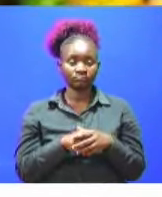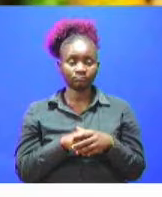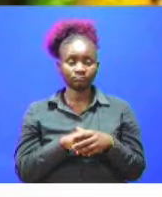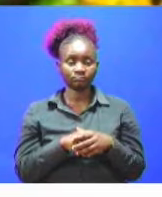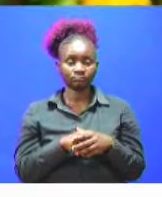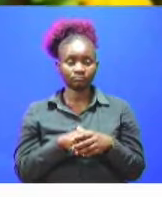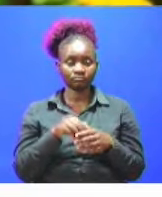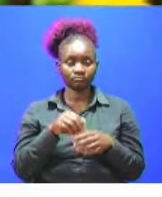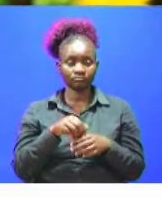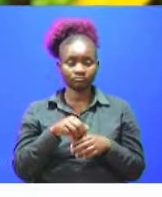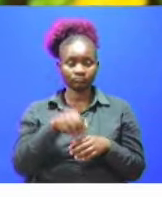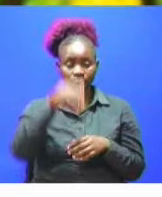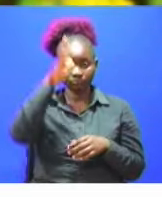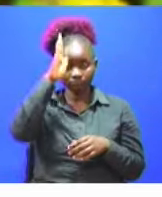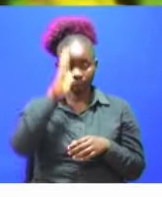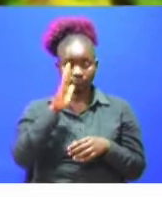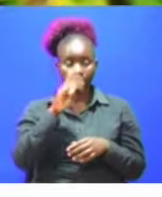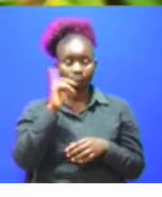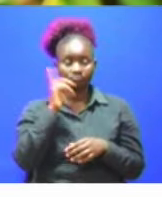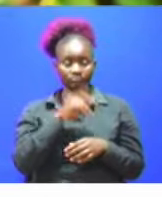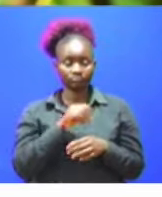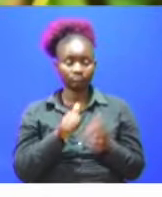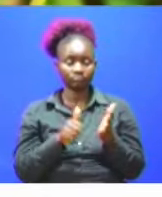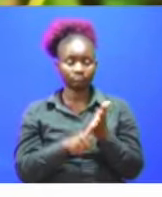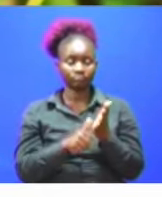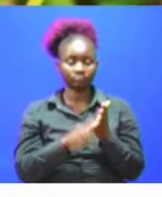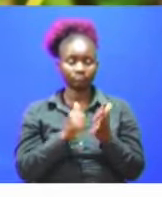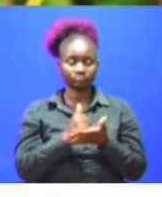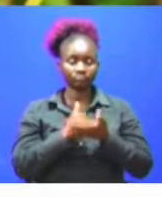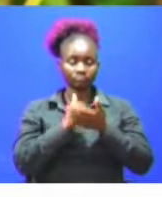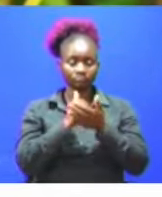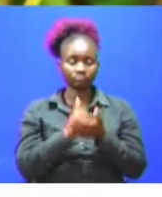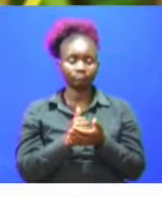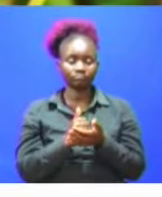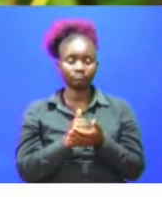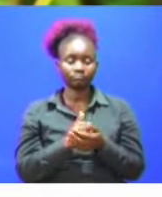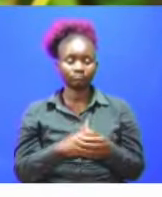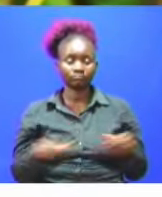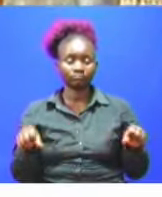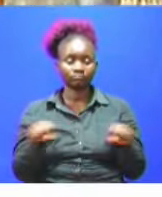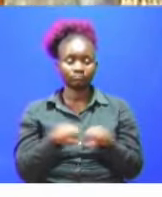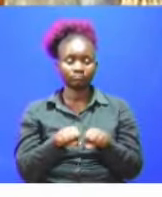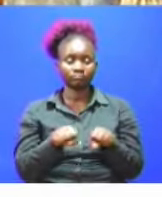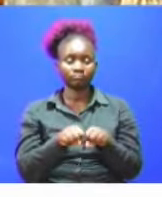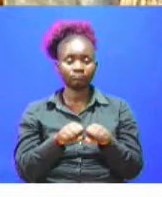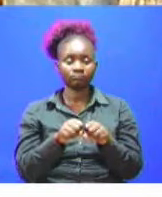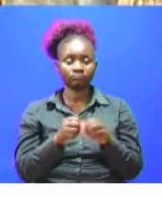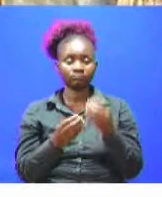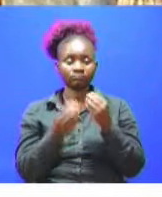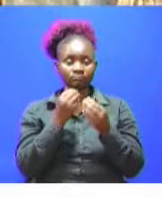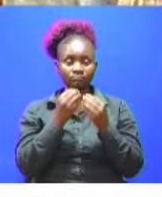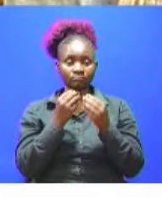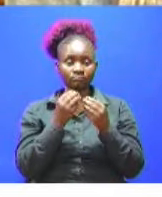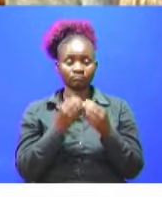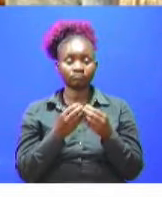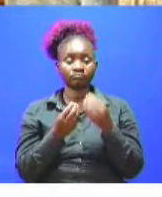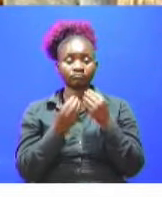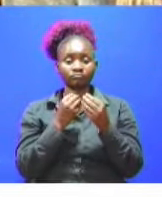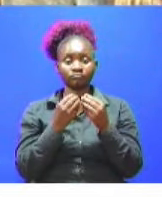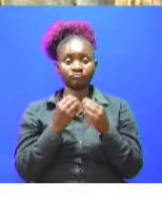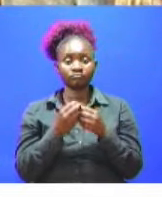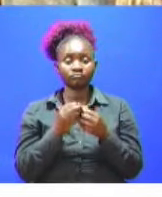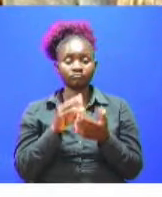sakuru wanje ose sitinera. Mwabakonyira ibintu byamaguru, mwabatigire kibaguna kuri. Kwanyire ndagera